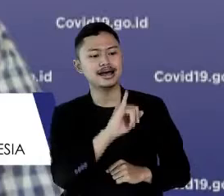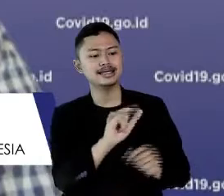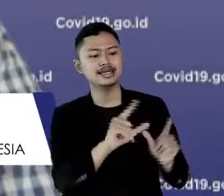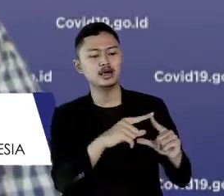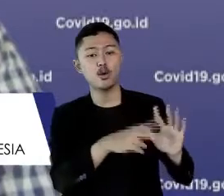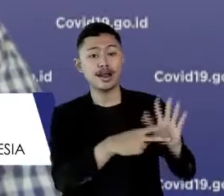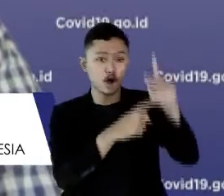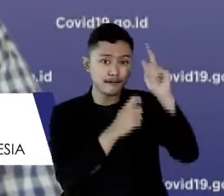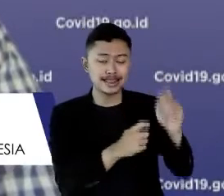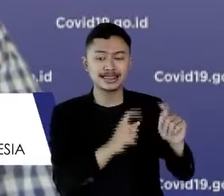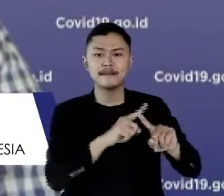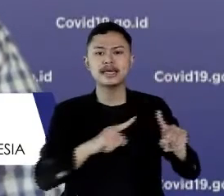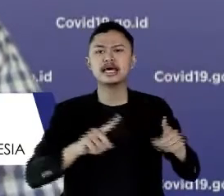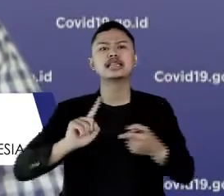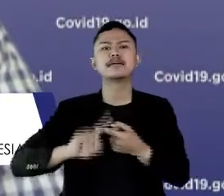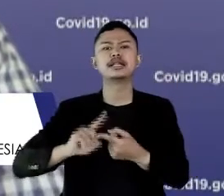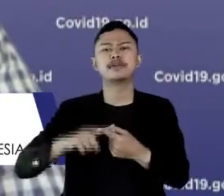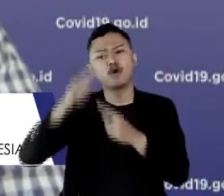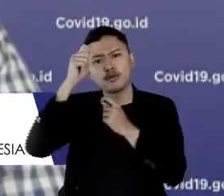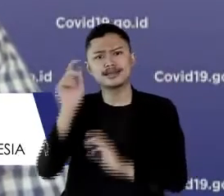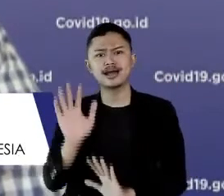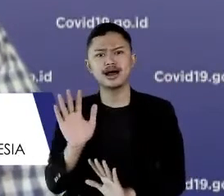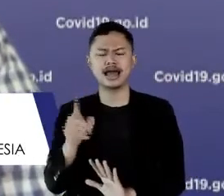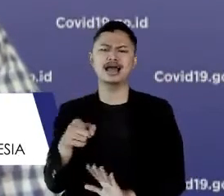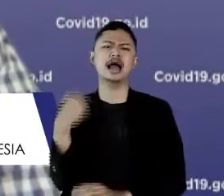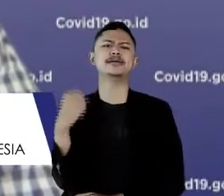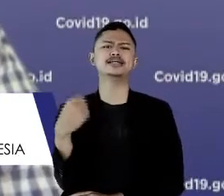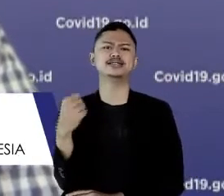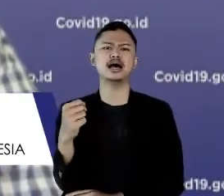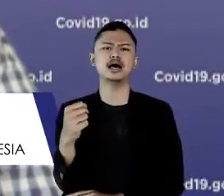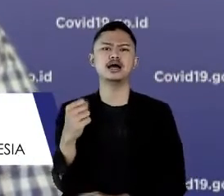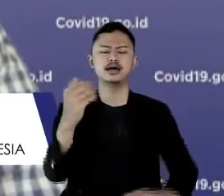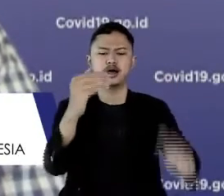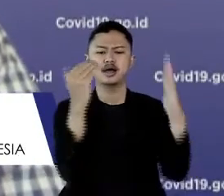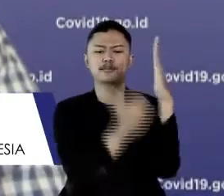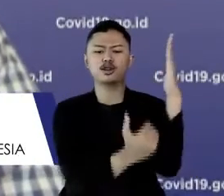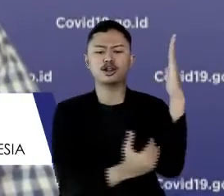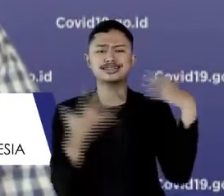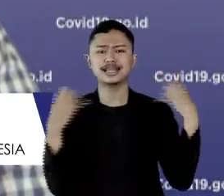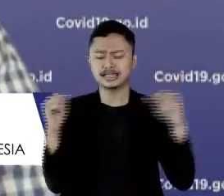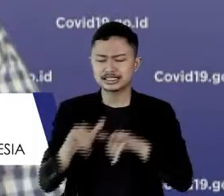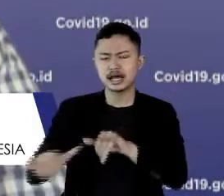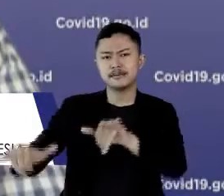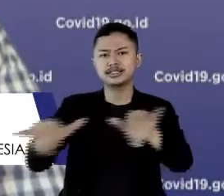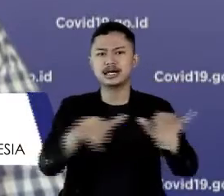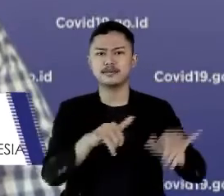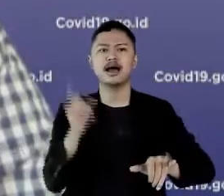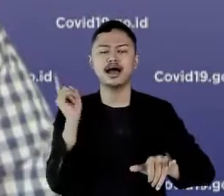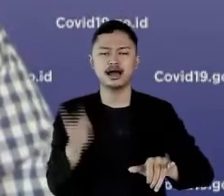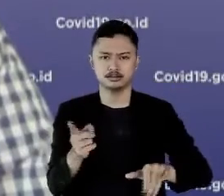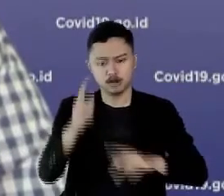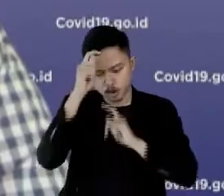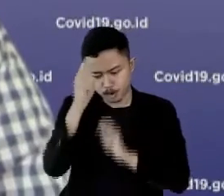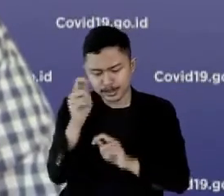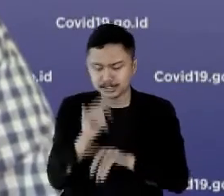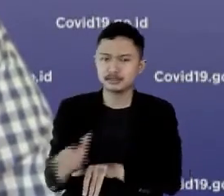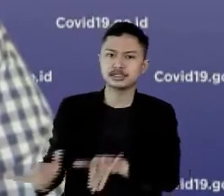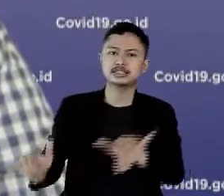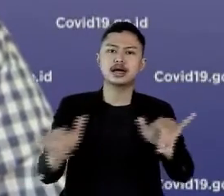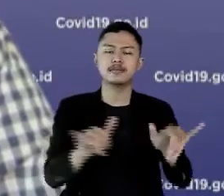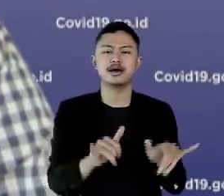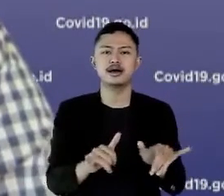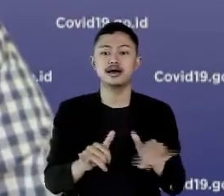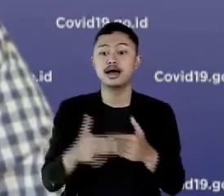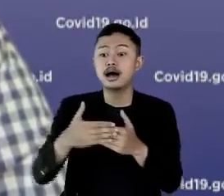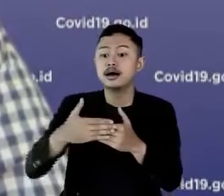tidak patuh. Ya. Jadi kita harus sadar bahwa ini kita memang harus bersama-sama. Ya. Bersama-sama patuh supaya kemudian